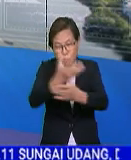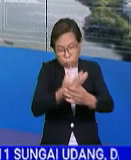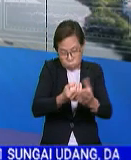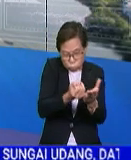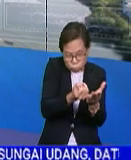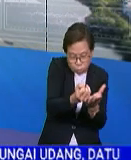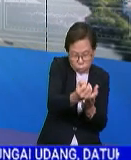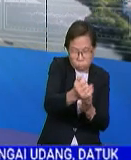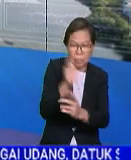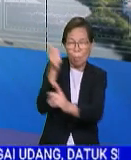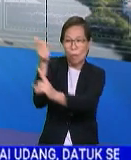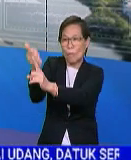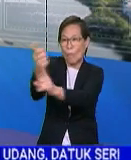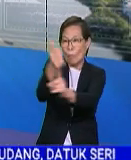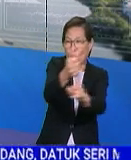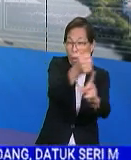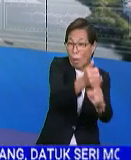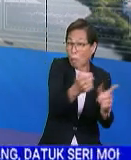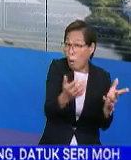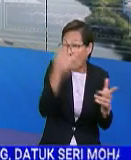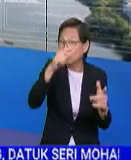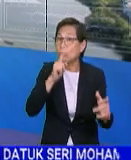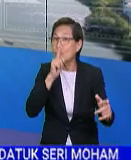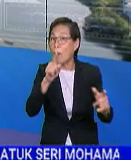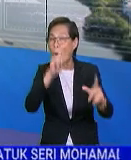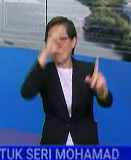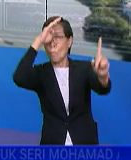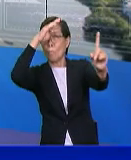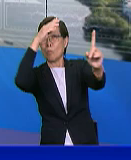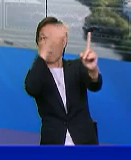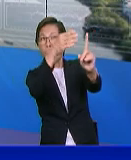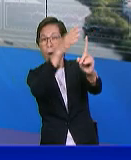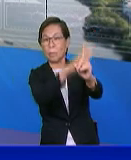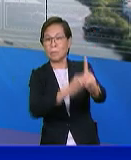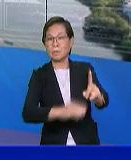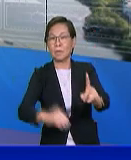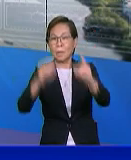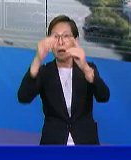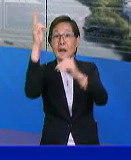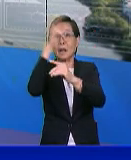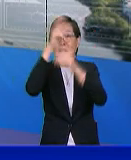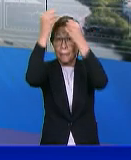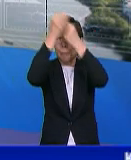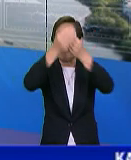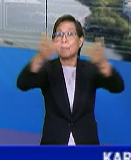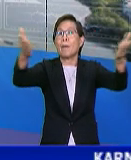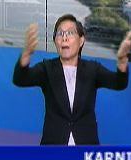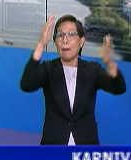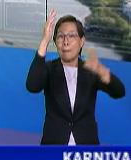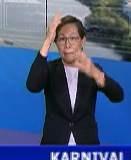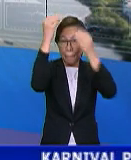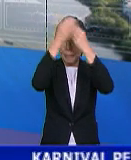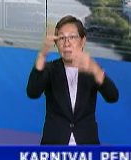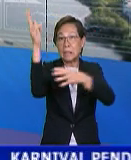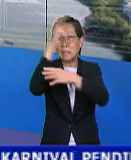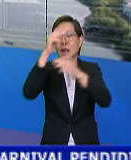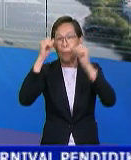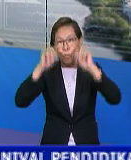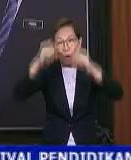integriti dalam diri masing-masing bagi memastikan Hala tuju dan misi kerajaan dapat dicapai dengan